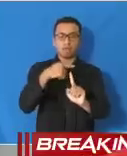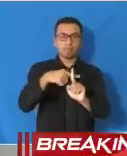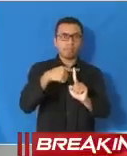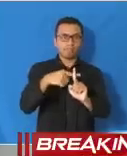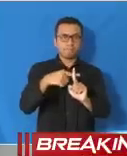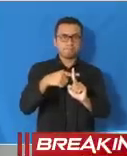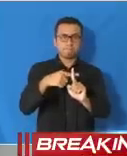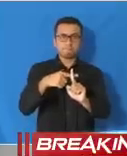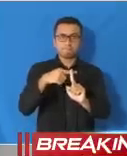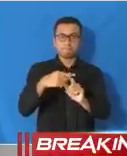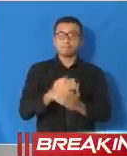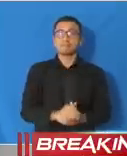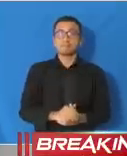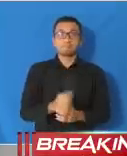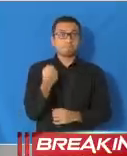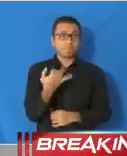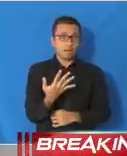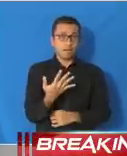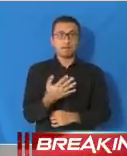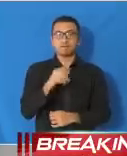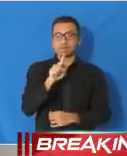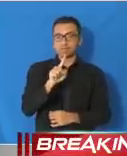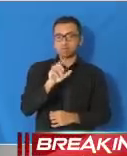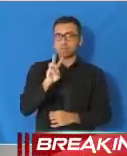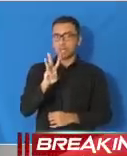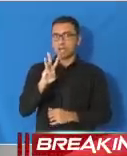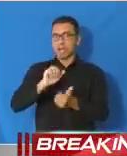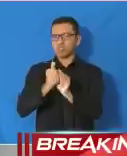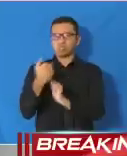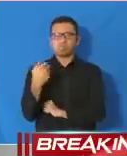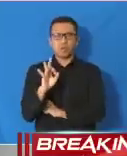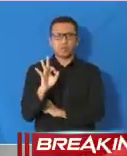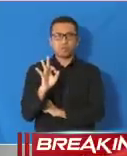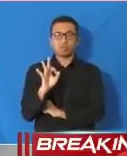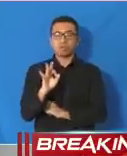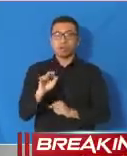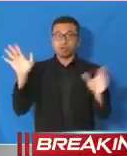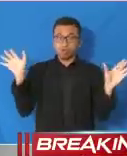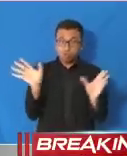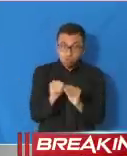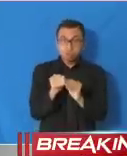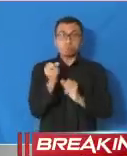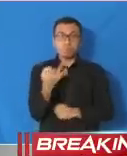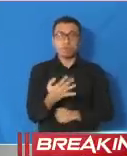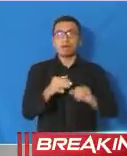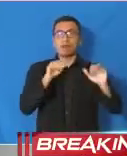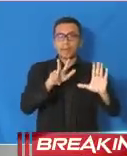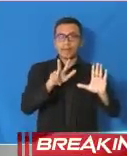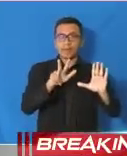kurang lebih sebanyak 103 orang sehingga jumlah totalnya menjadi